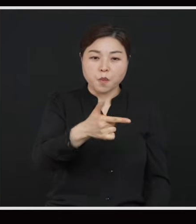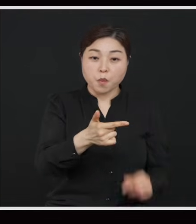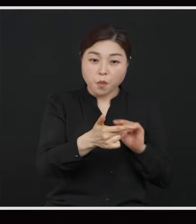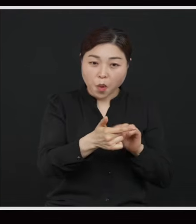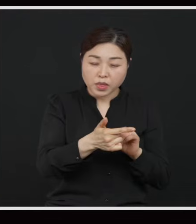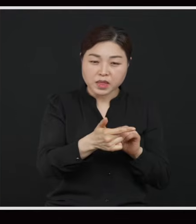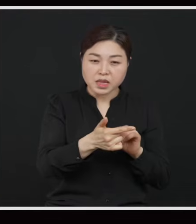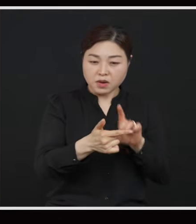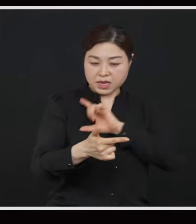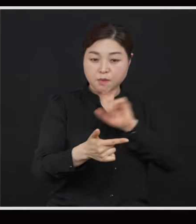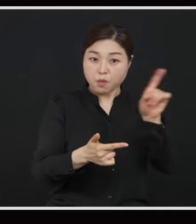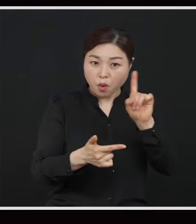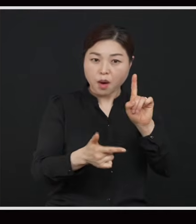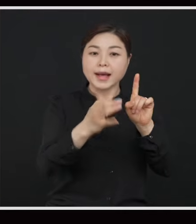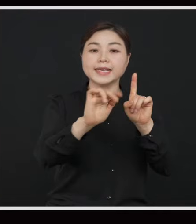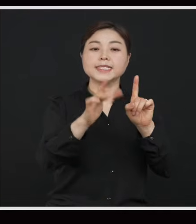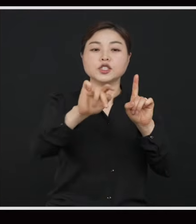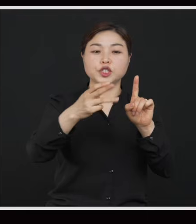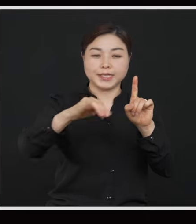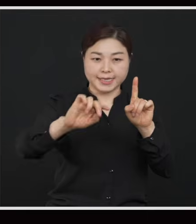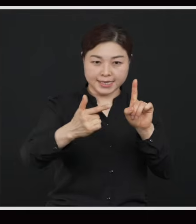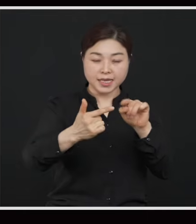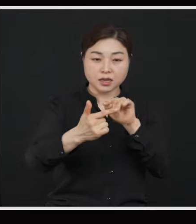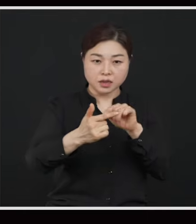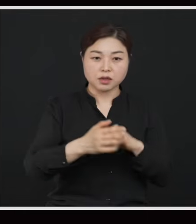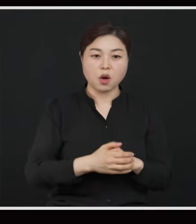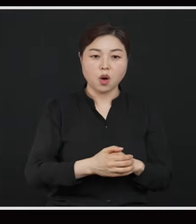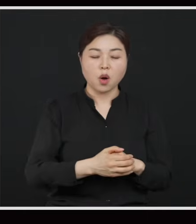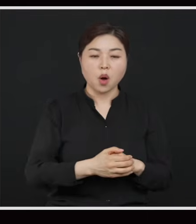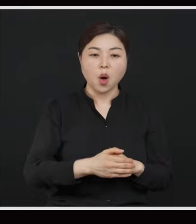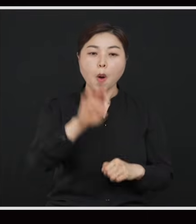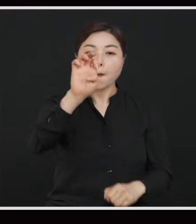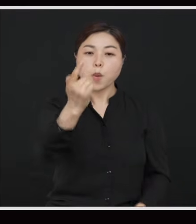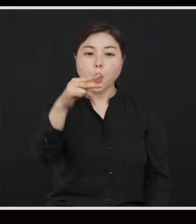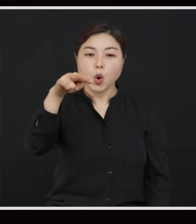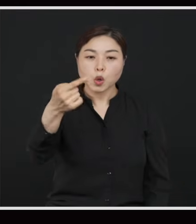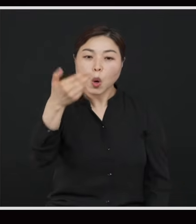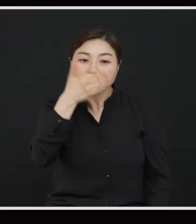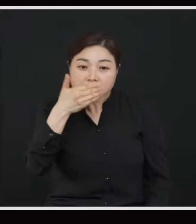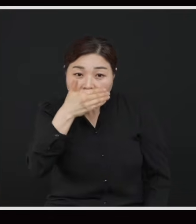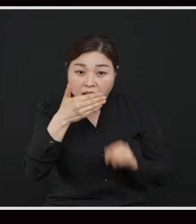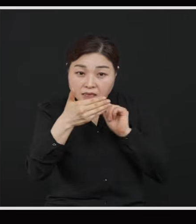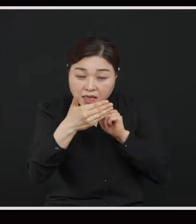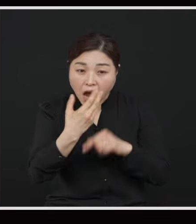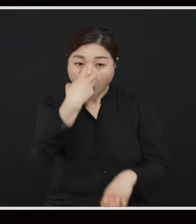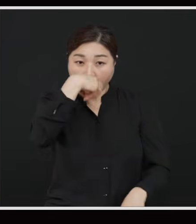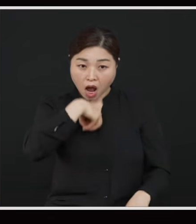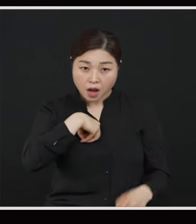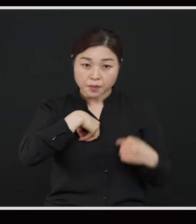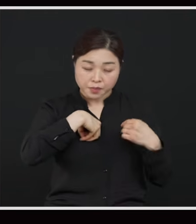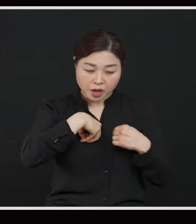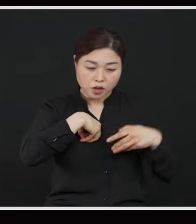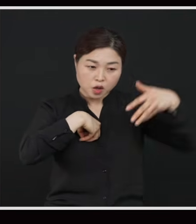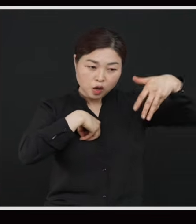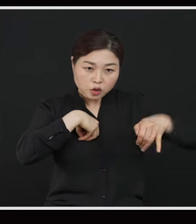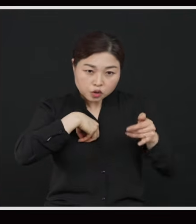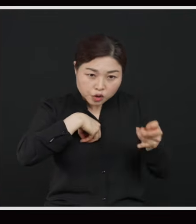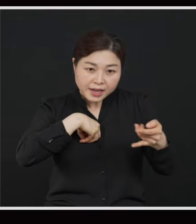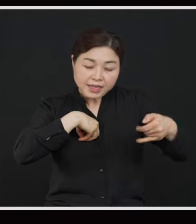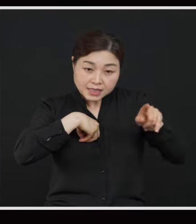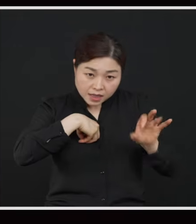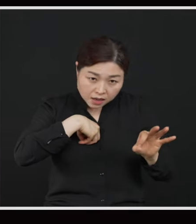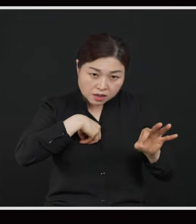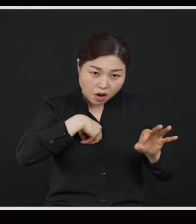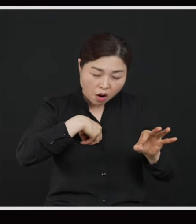호르몬이 인슐린이라는 호르몬이에요. 포도당을 보면은 췌장에서 그게 나와서 온몸에 퍼져가지고 세포들한테 하는